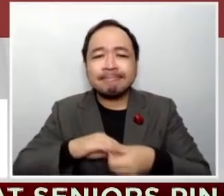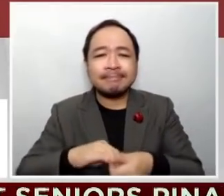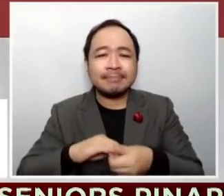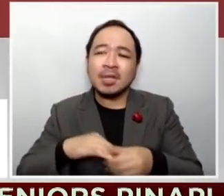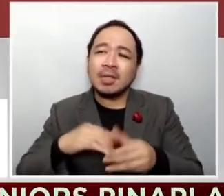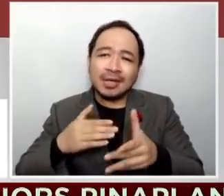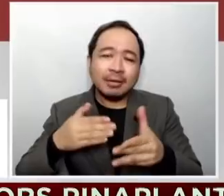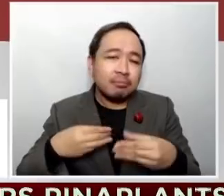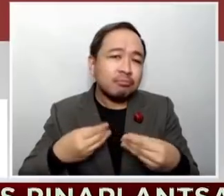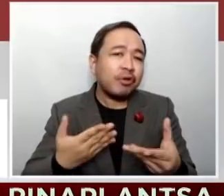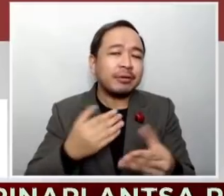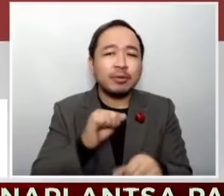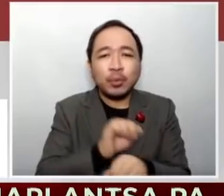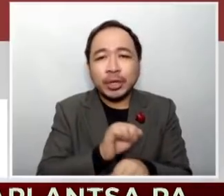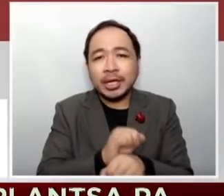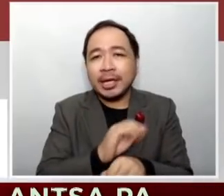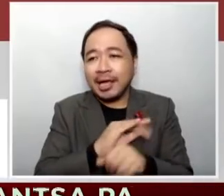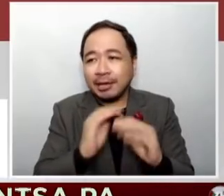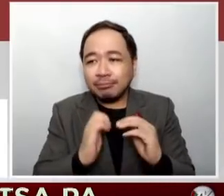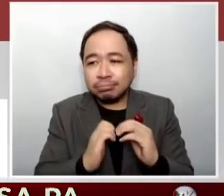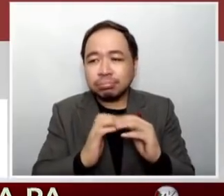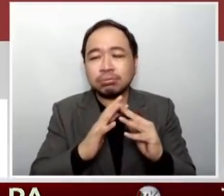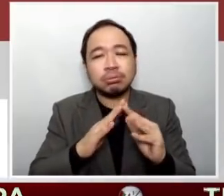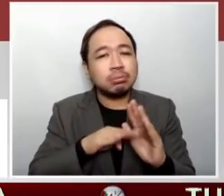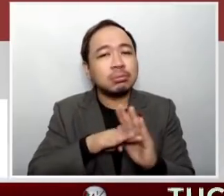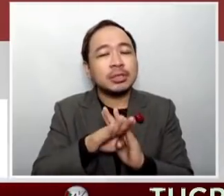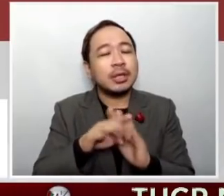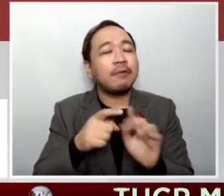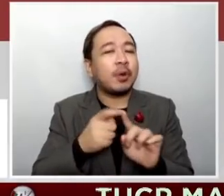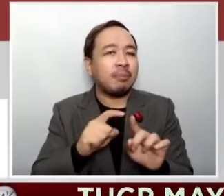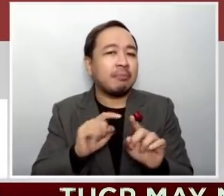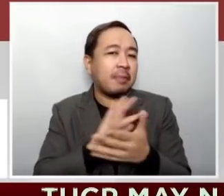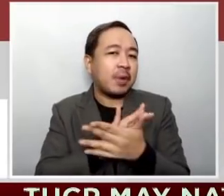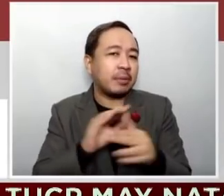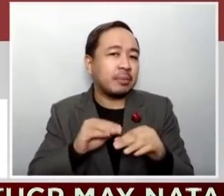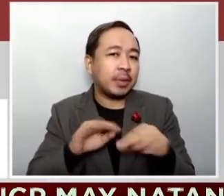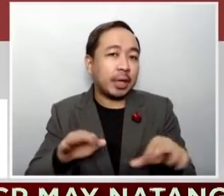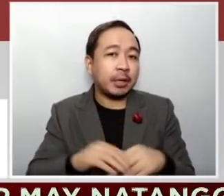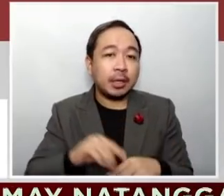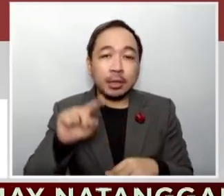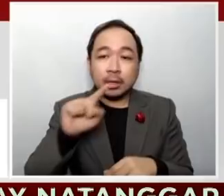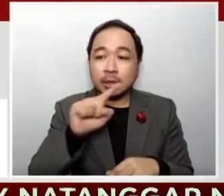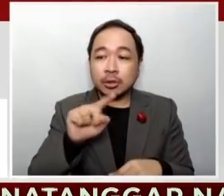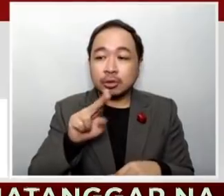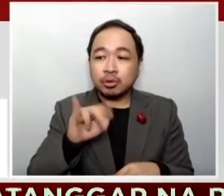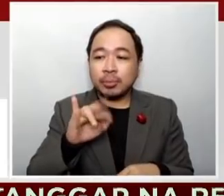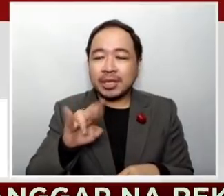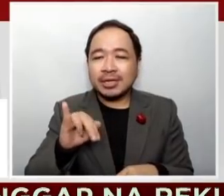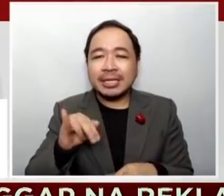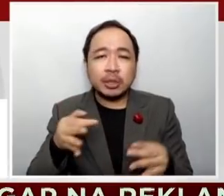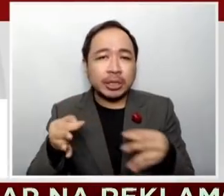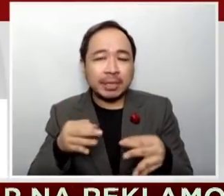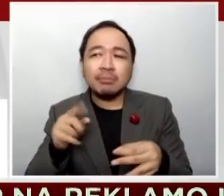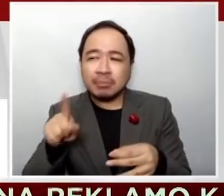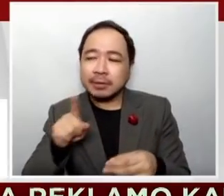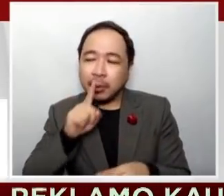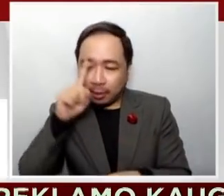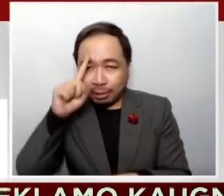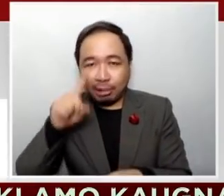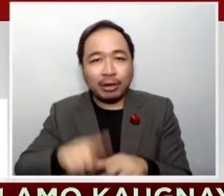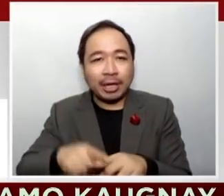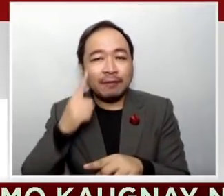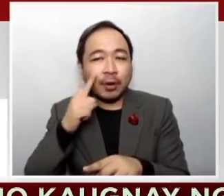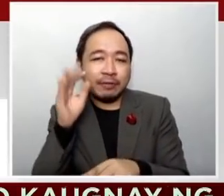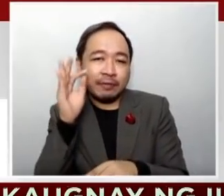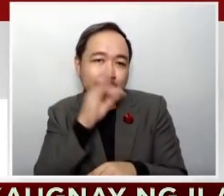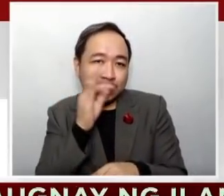sa pandemya. Si Zubiri, tiniyak din na sa interes siya ng publiko mananatiling loyal. Sama-sama rin pagkilos ang binigyan